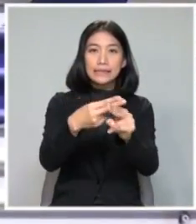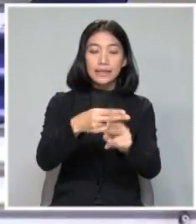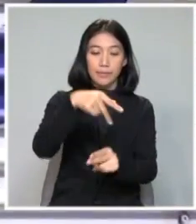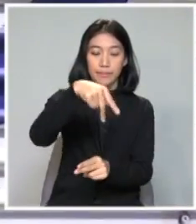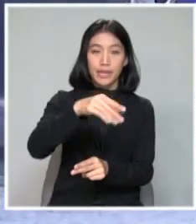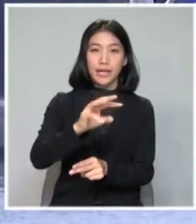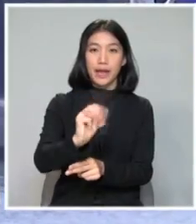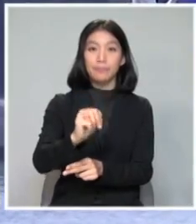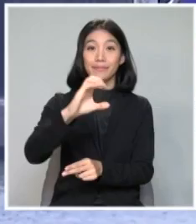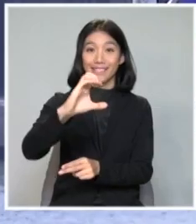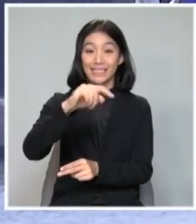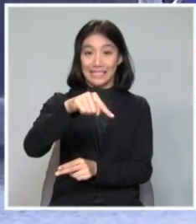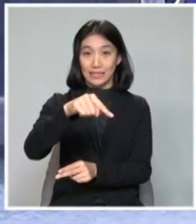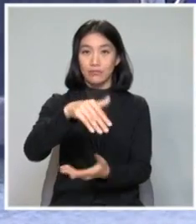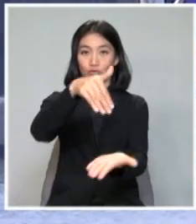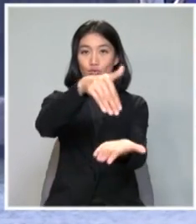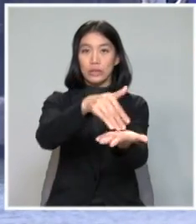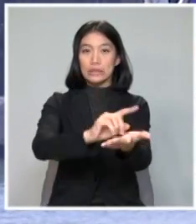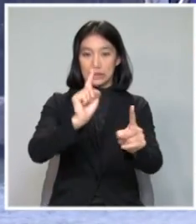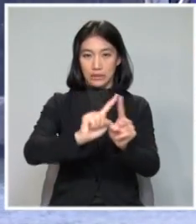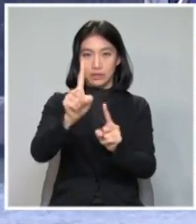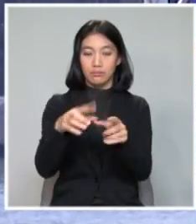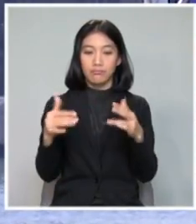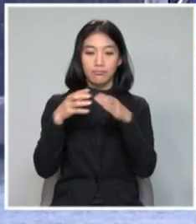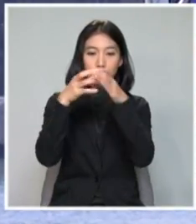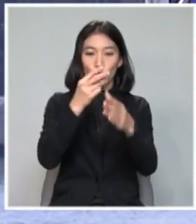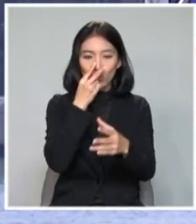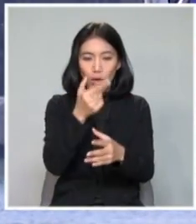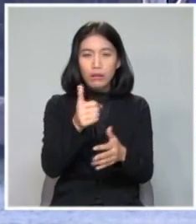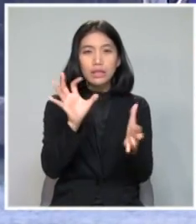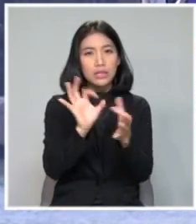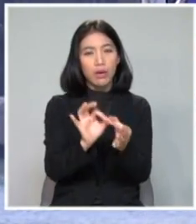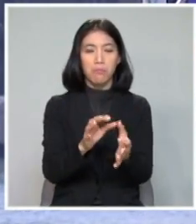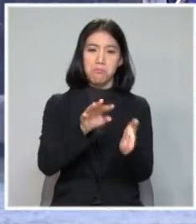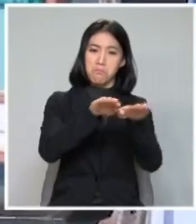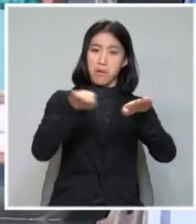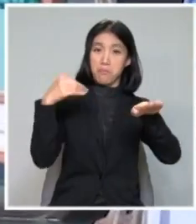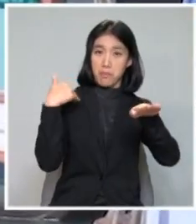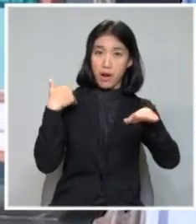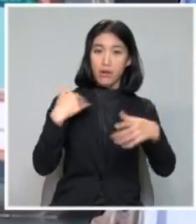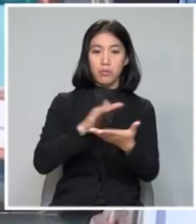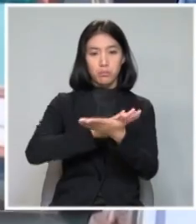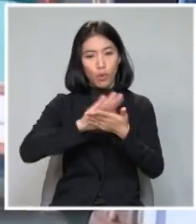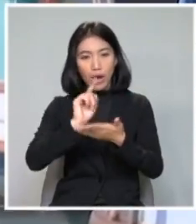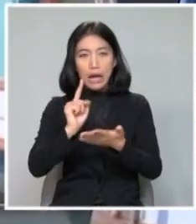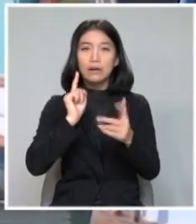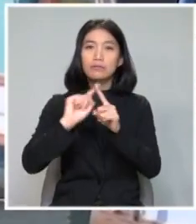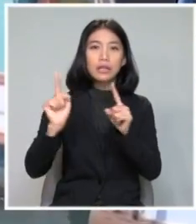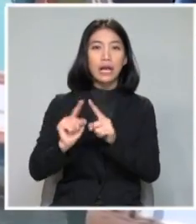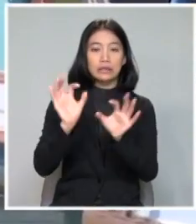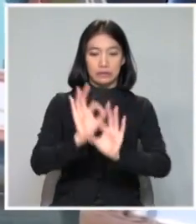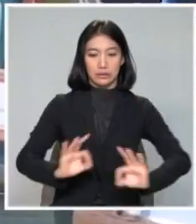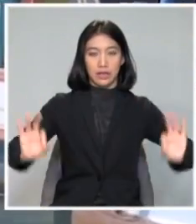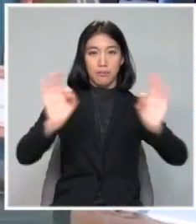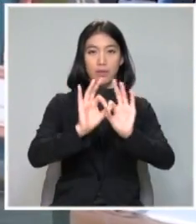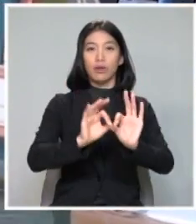ะดูในเรื่องของความเรียบร้อยและมาตรฐานของแพปลาเพื่อเป็นประโยชน์ต่อการบริหารจัดการด้านการประมงของไทยให้ถูกสุขอน